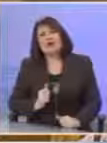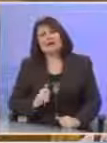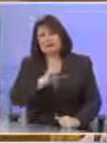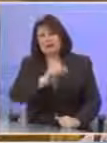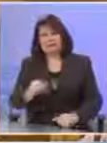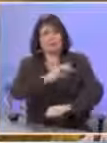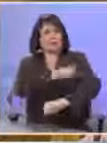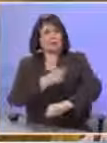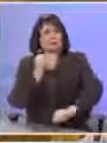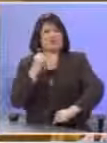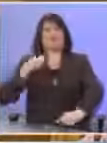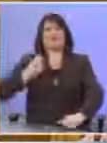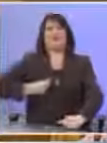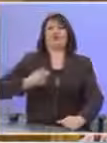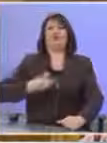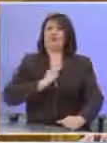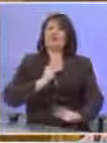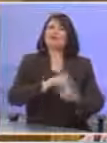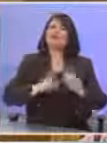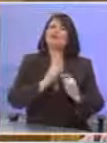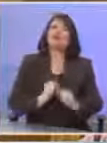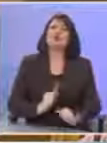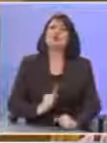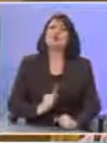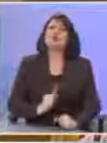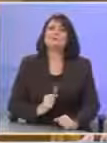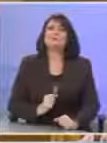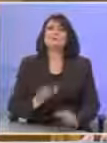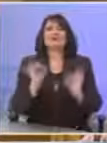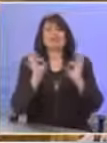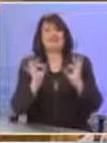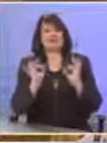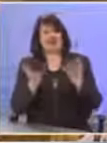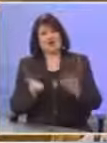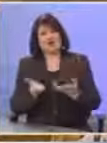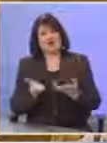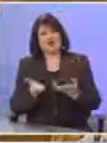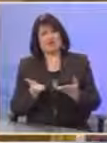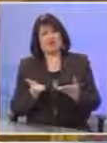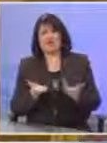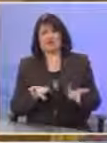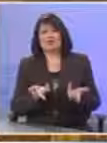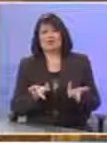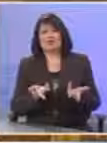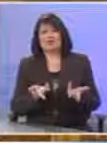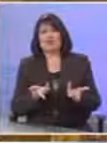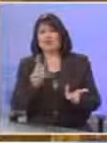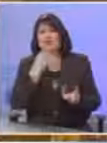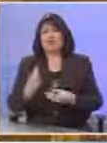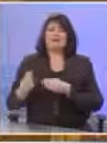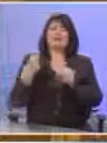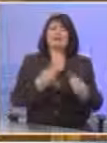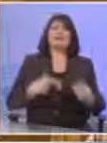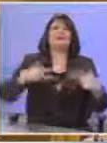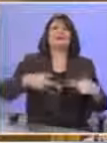τομέα? Για ποιο λόγο θεωρούμε de facto αυτή την αντιστοιχία ως κάτι εντελώς φυσιολογικό που περνάει σαν ιερό κληροδότημα από κυβέρνηση